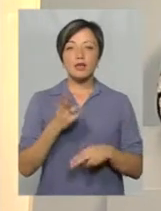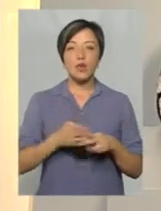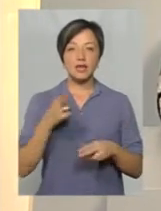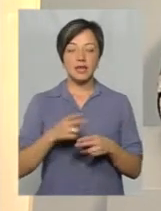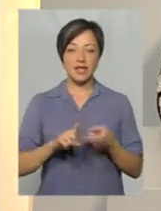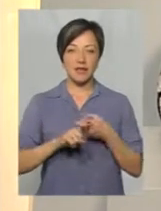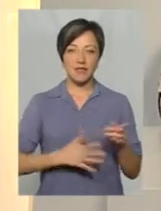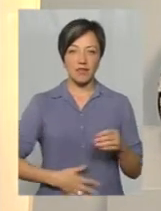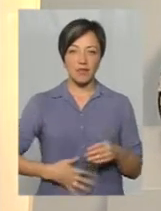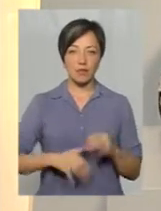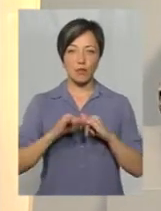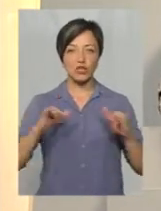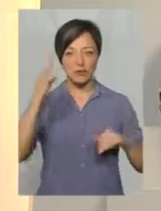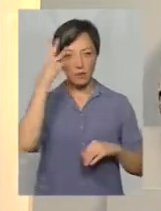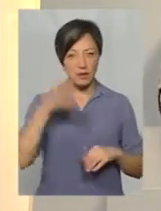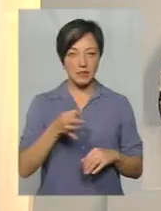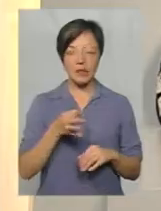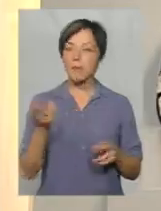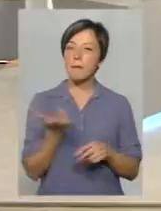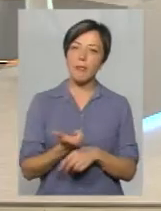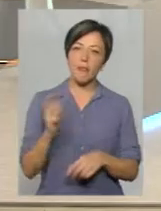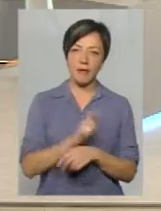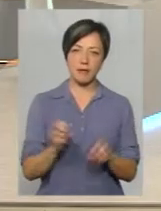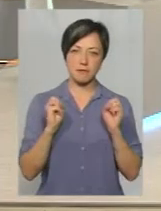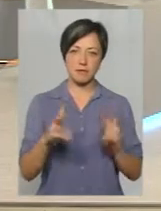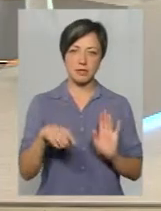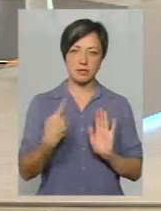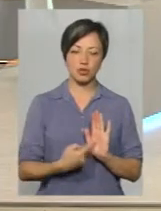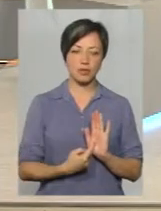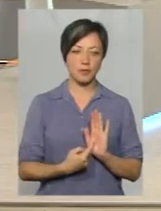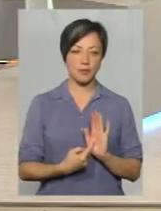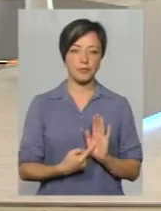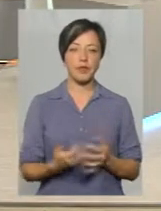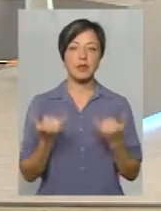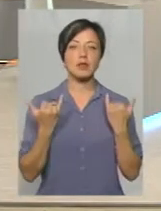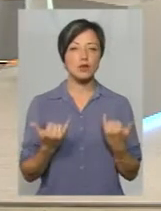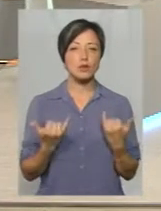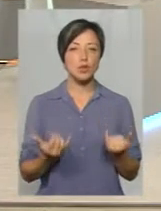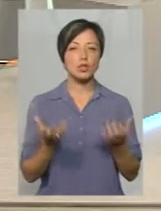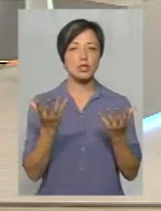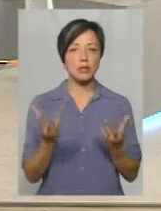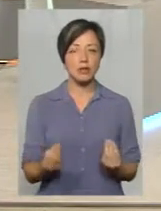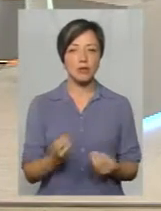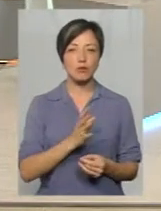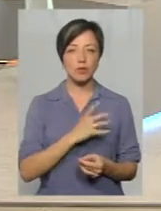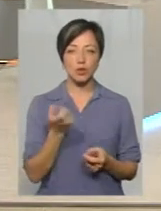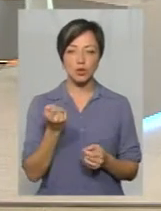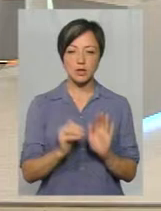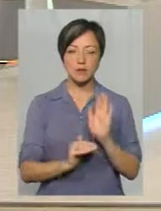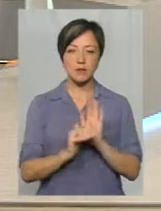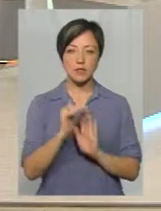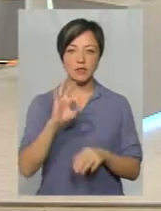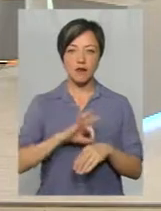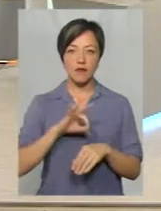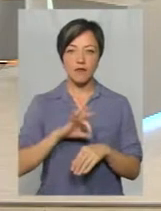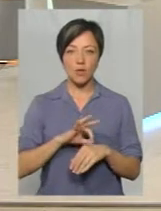Хмельниччині найпоширеніші? І які з них найнебезпечніші? Ну, на сьогоднішній день було трошки підвищення